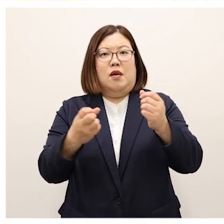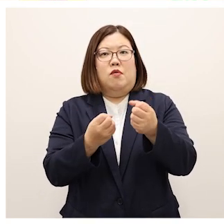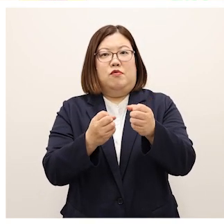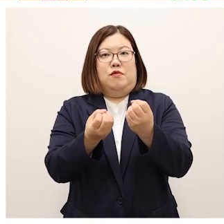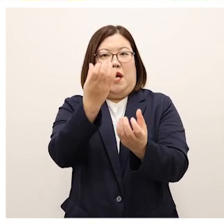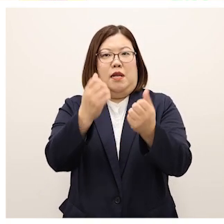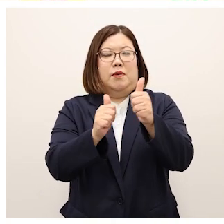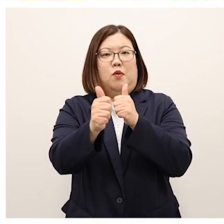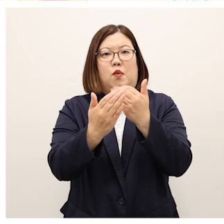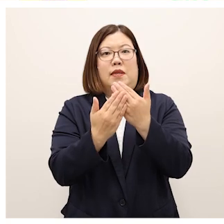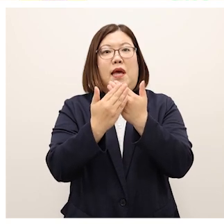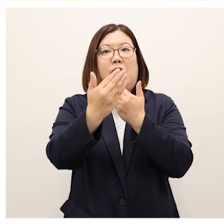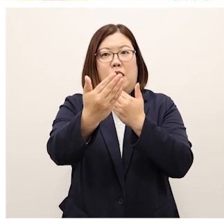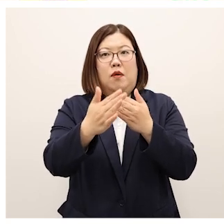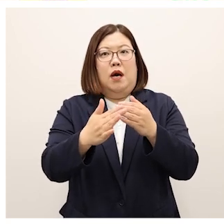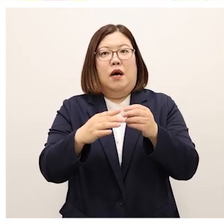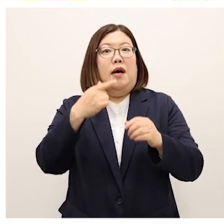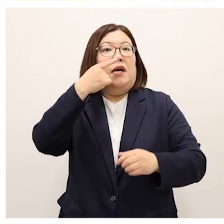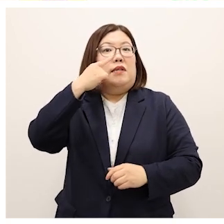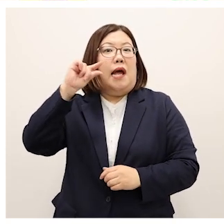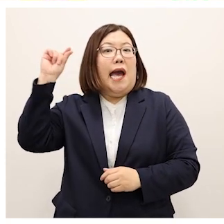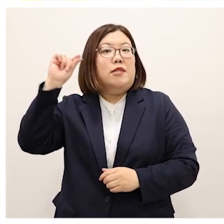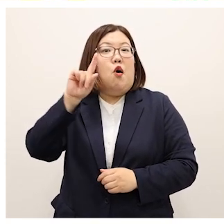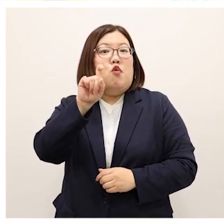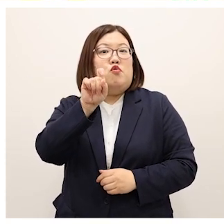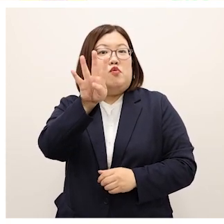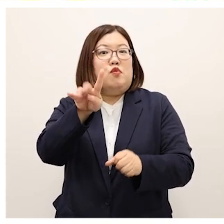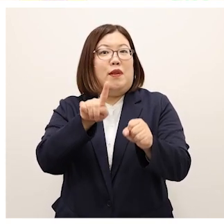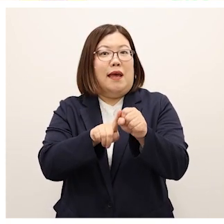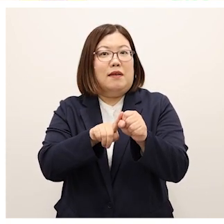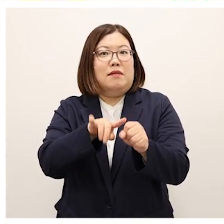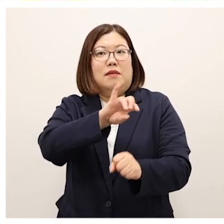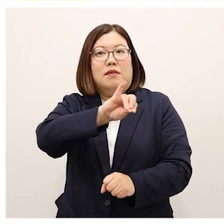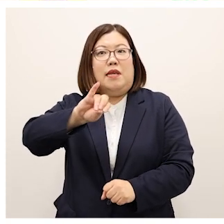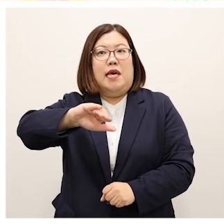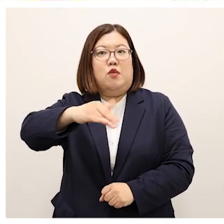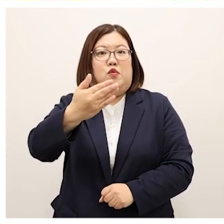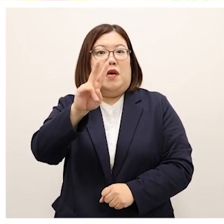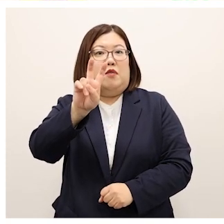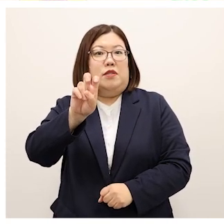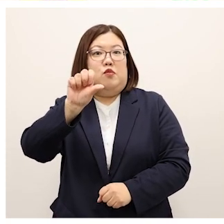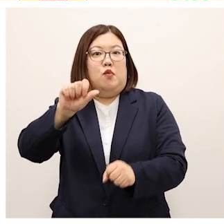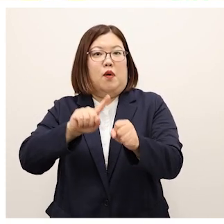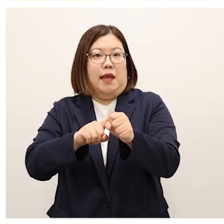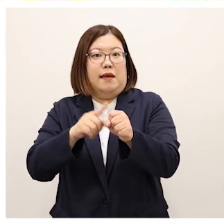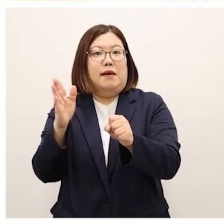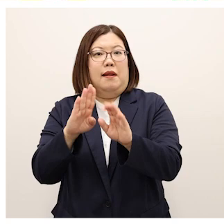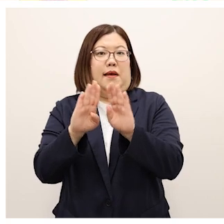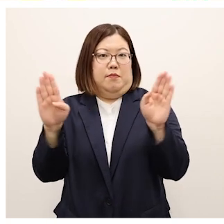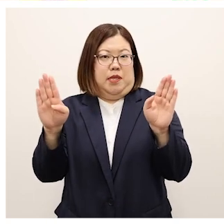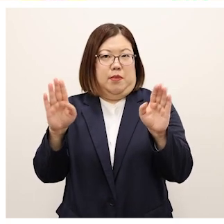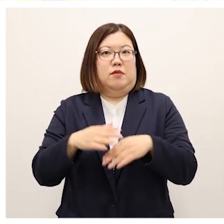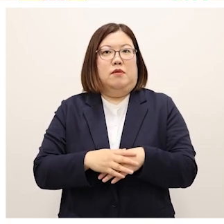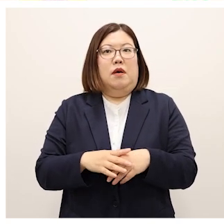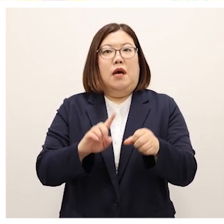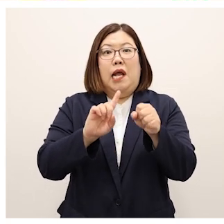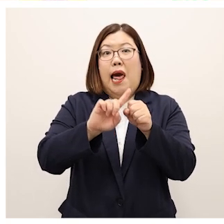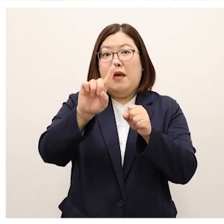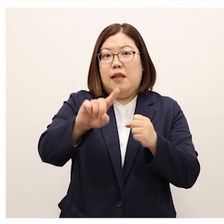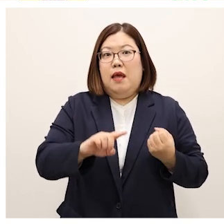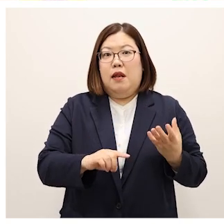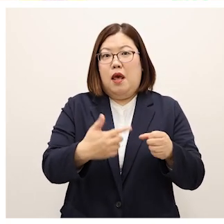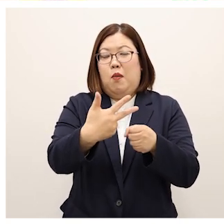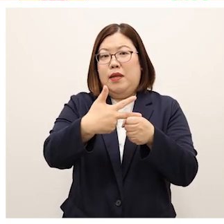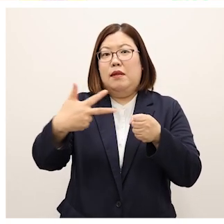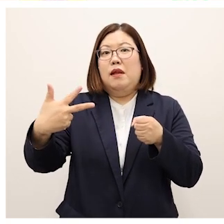浦全国花火競技大会は大正14年1925年から始まり、来年の令和7